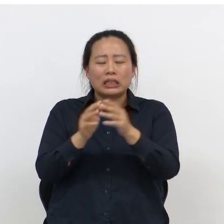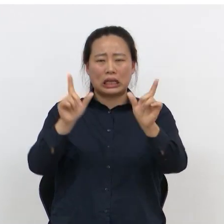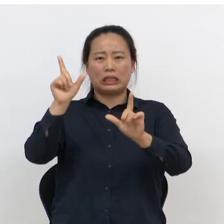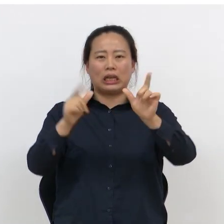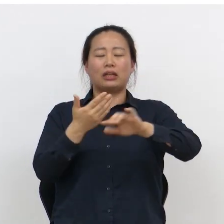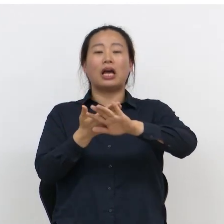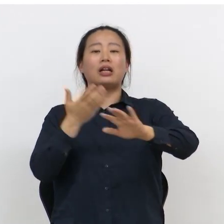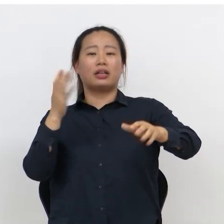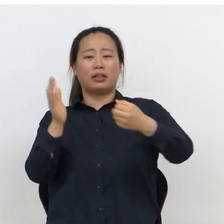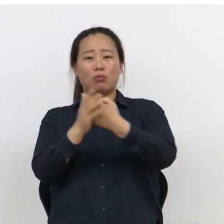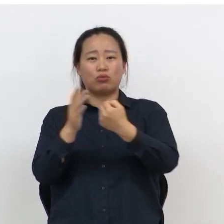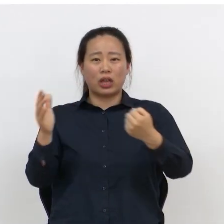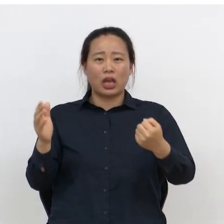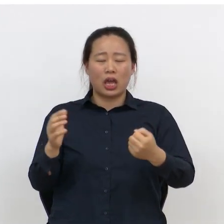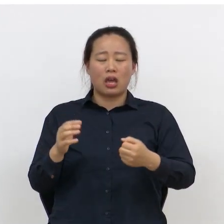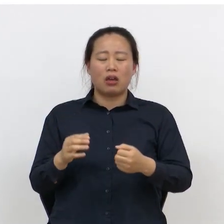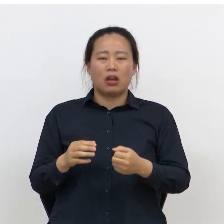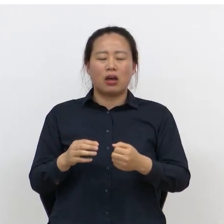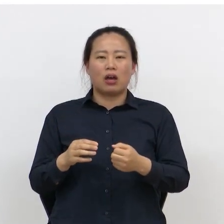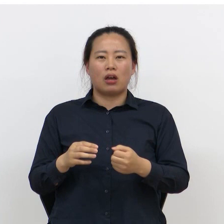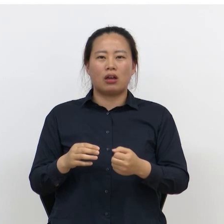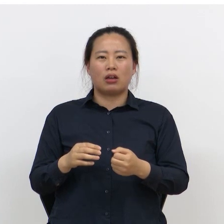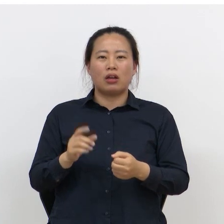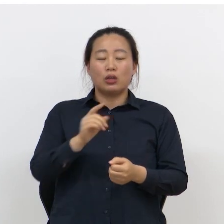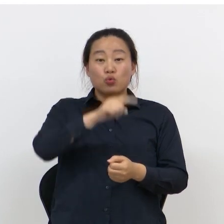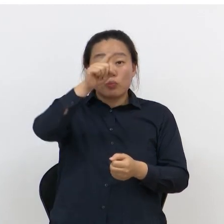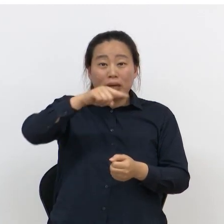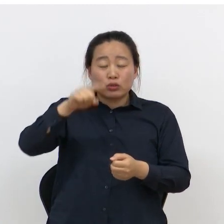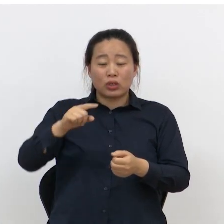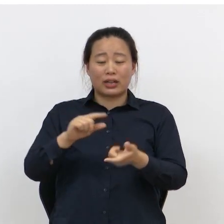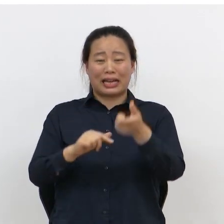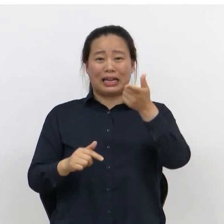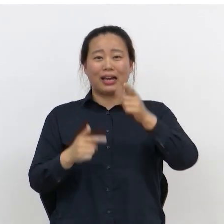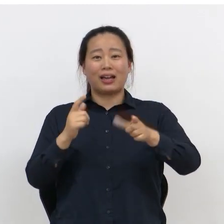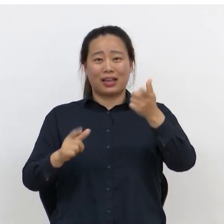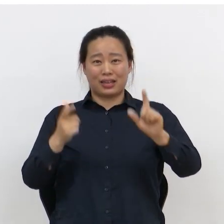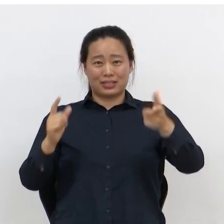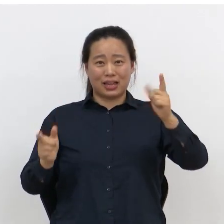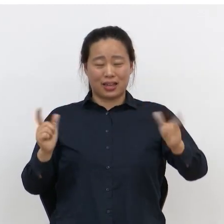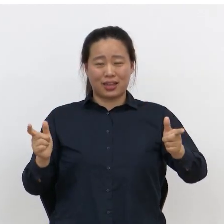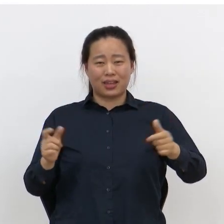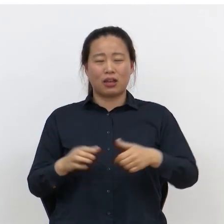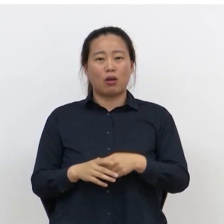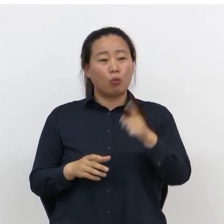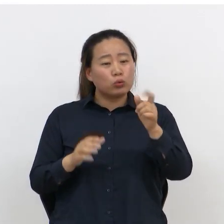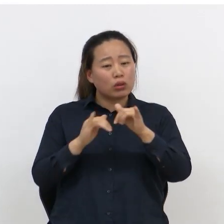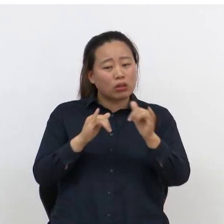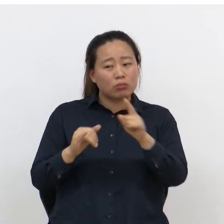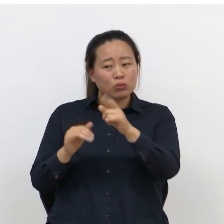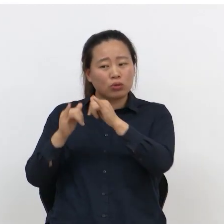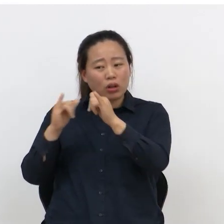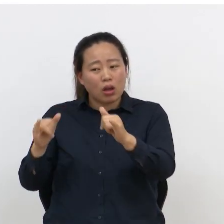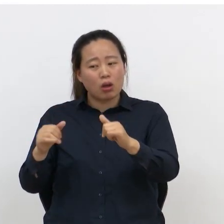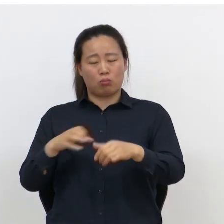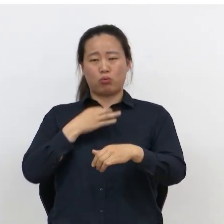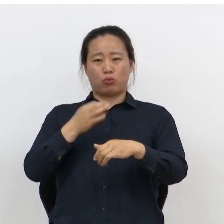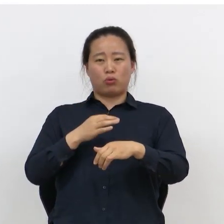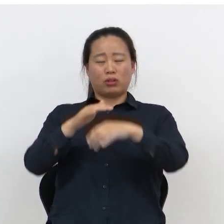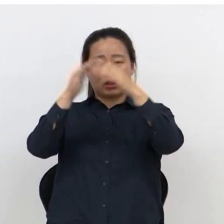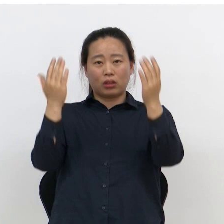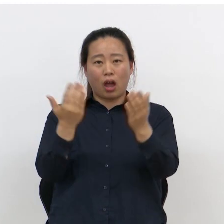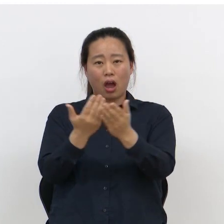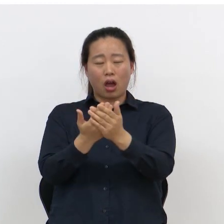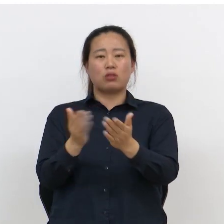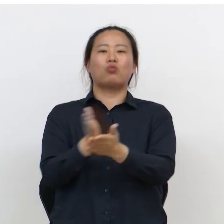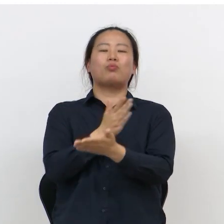다 다릅니다. 그래서 255Hz 이하의 주파수를 다 구분할 수 있으면 저 사람 목소리, 저 사람 목소리를 다 구분할 수가 있는